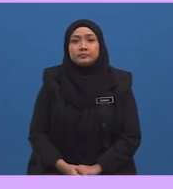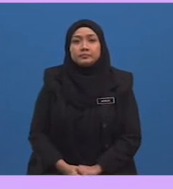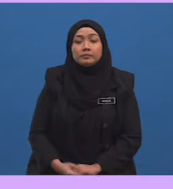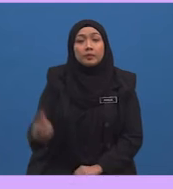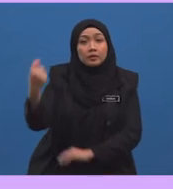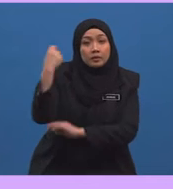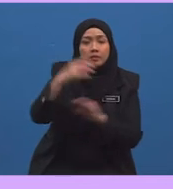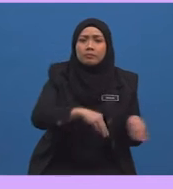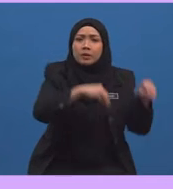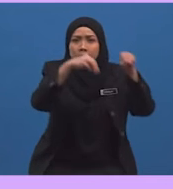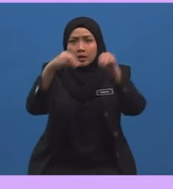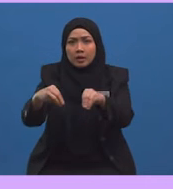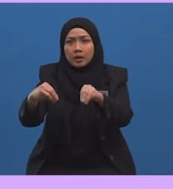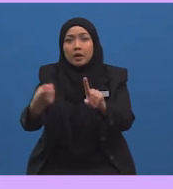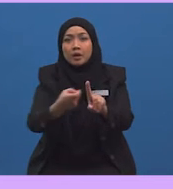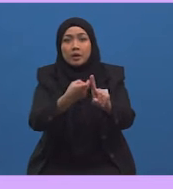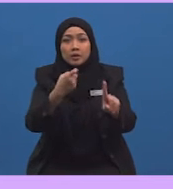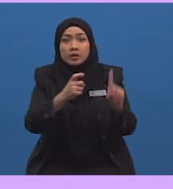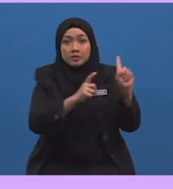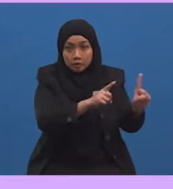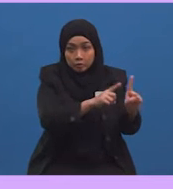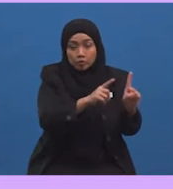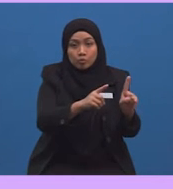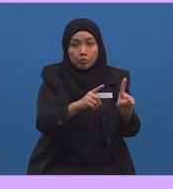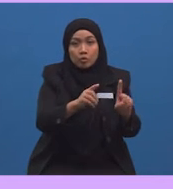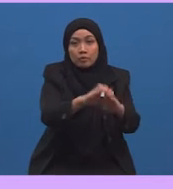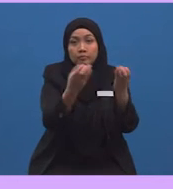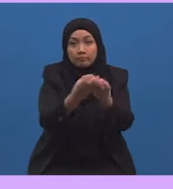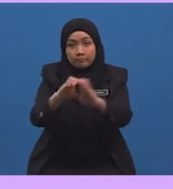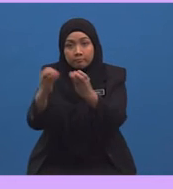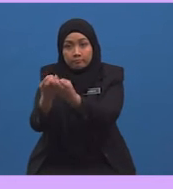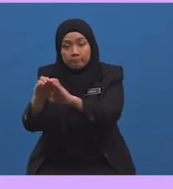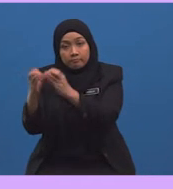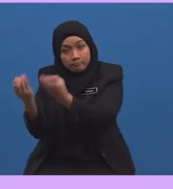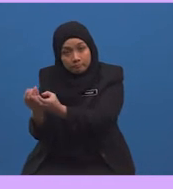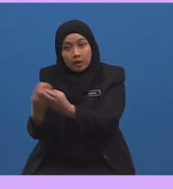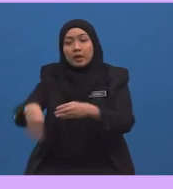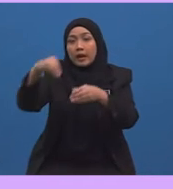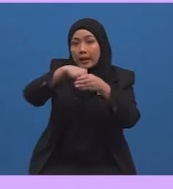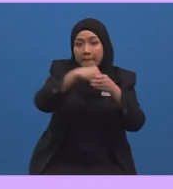Tenaga dipindahkan daripada satu organisma kepada organisma yang lain dalam serata makanan.